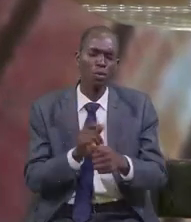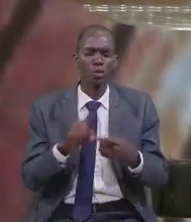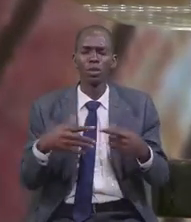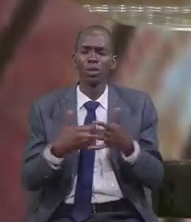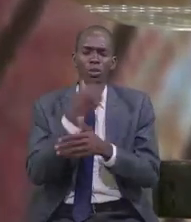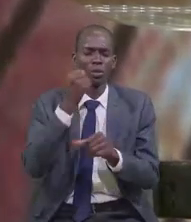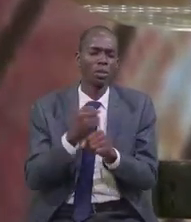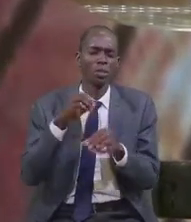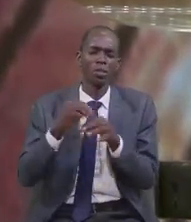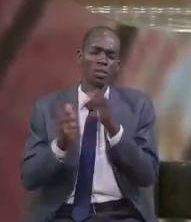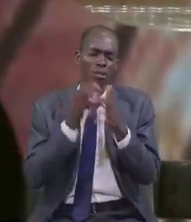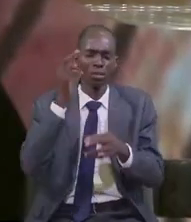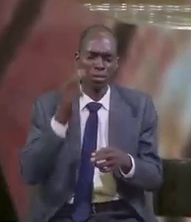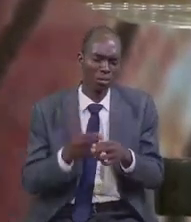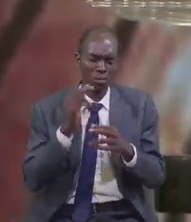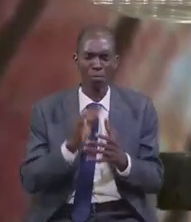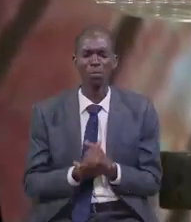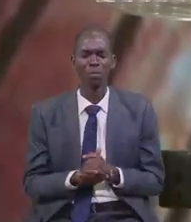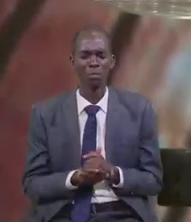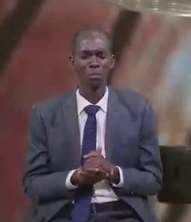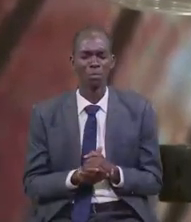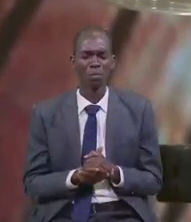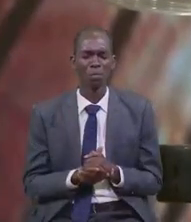à la nouvelle année. La guérison,